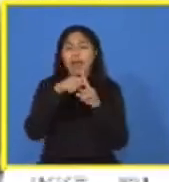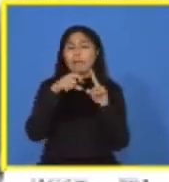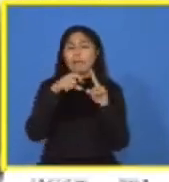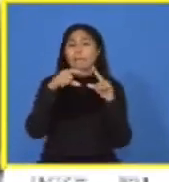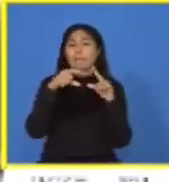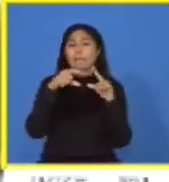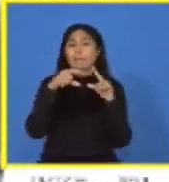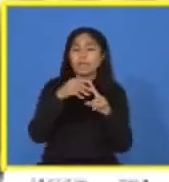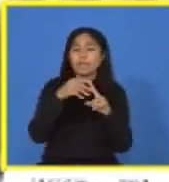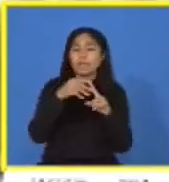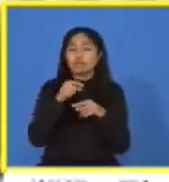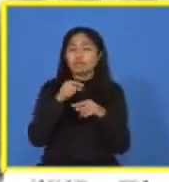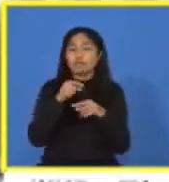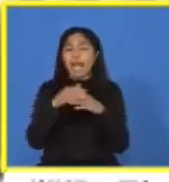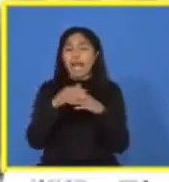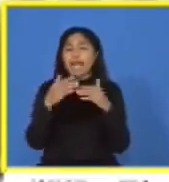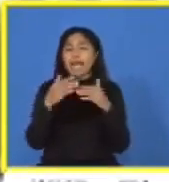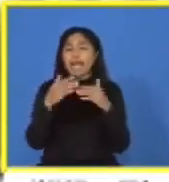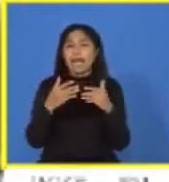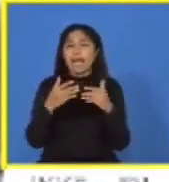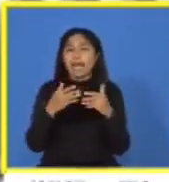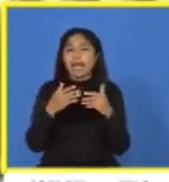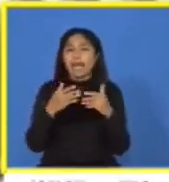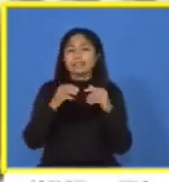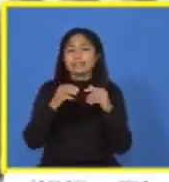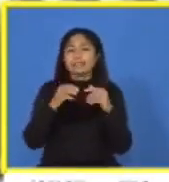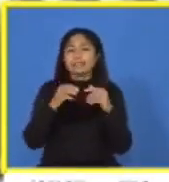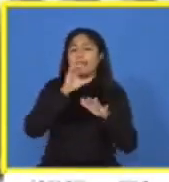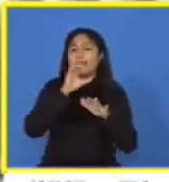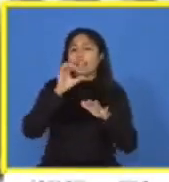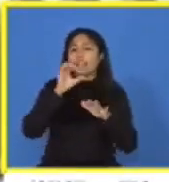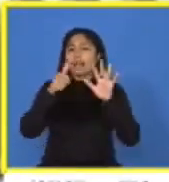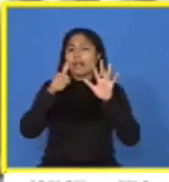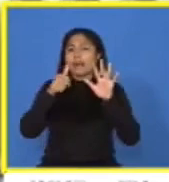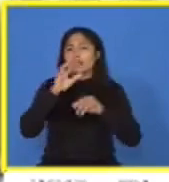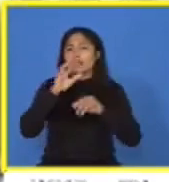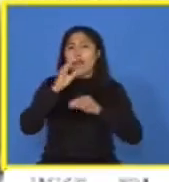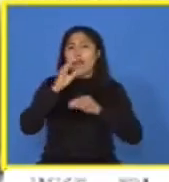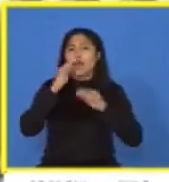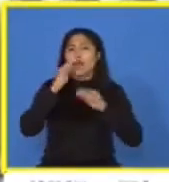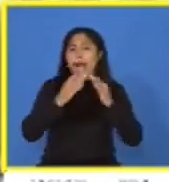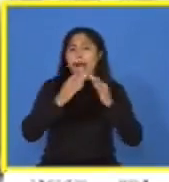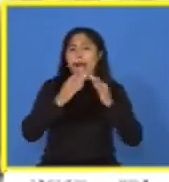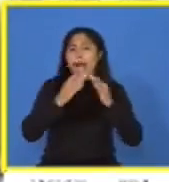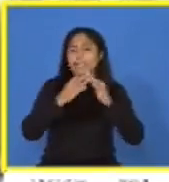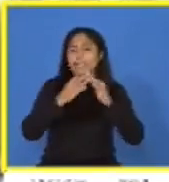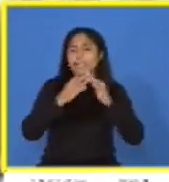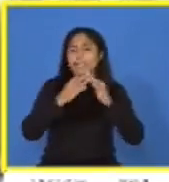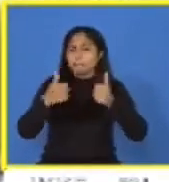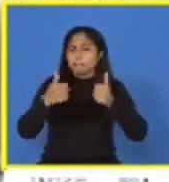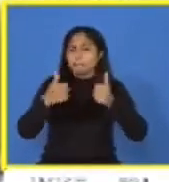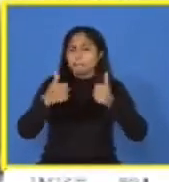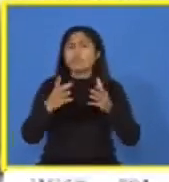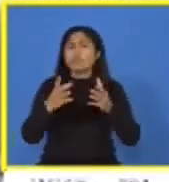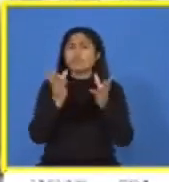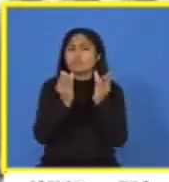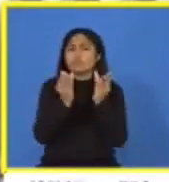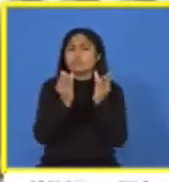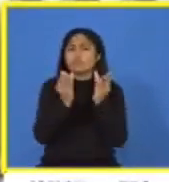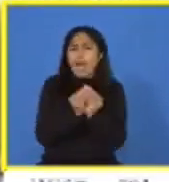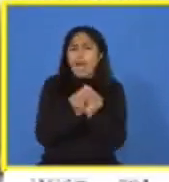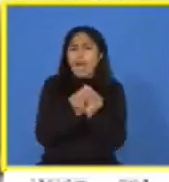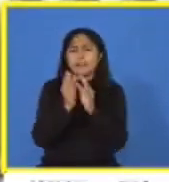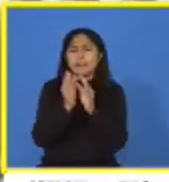itu ada di 965 ruangan yang disiapkan dengan jumlah tempat tidur